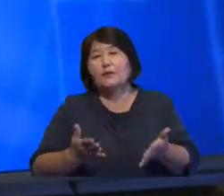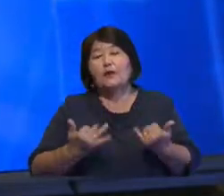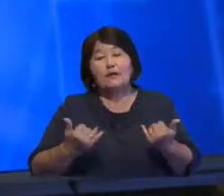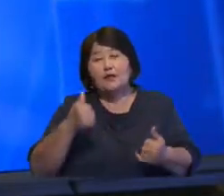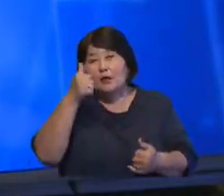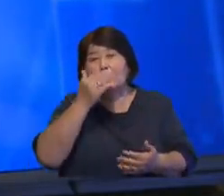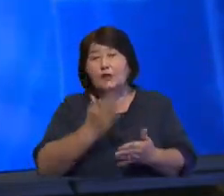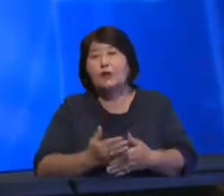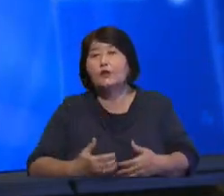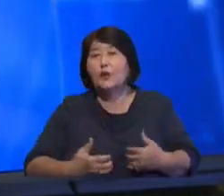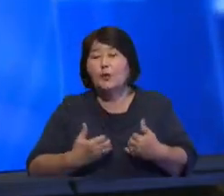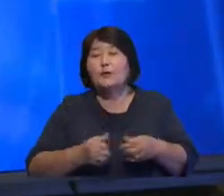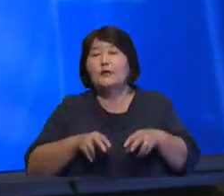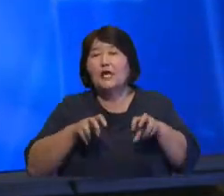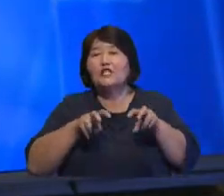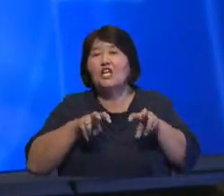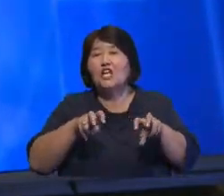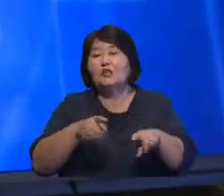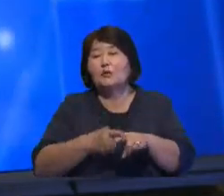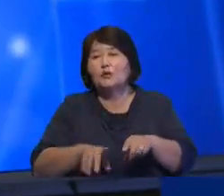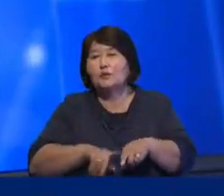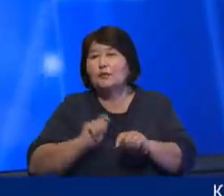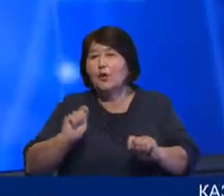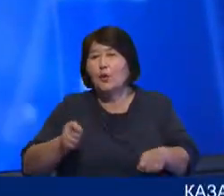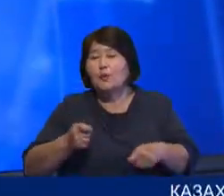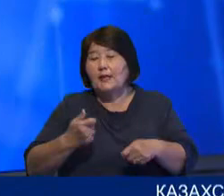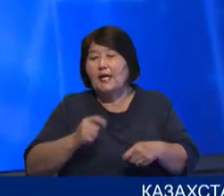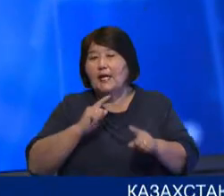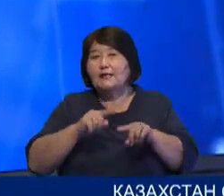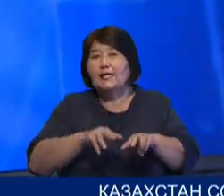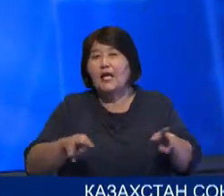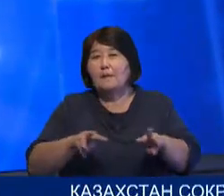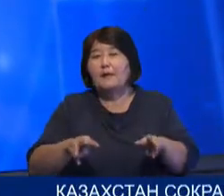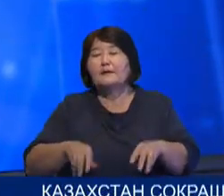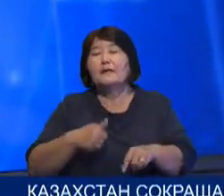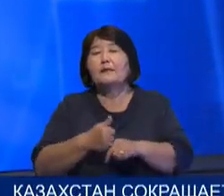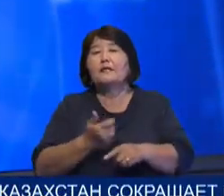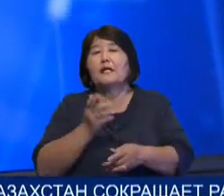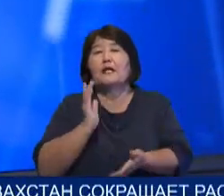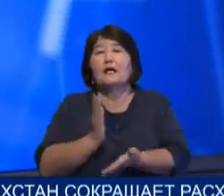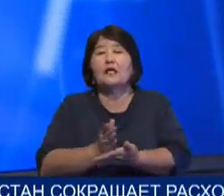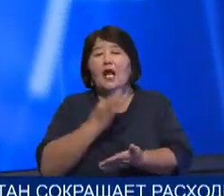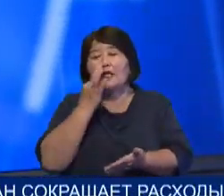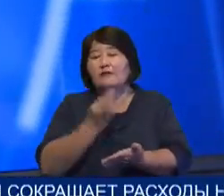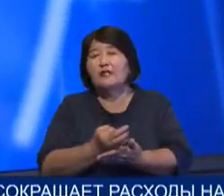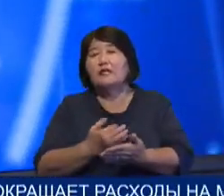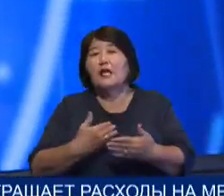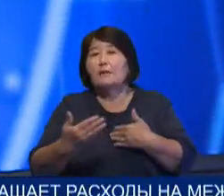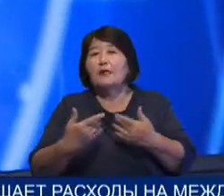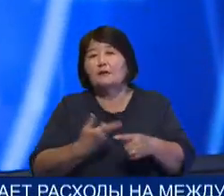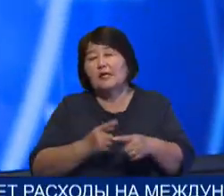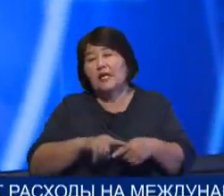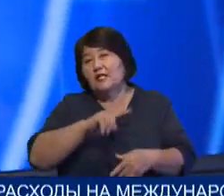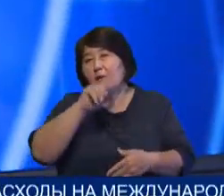в этом году Есть угроза Нашествия саранчи что чревато убытками На заседании правительства премьер-министр поручил с особой ответственностью подойти к